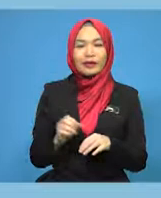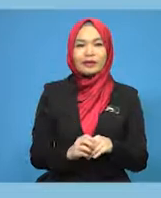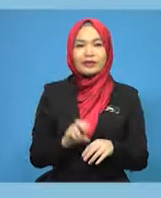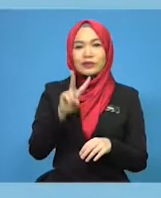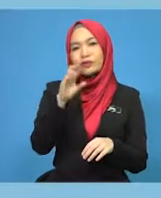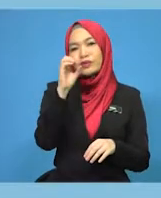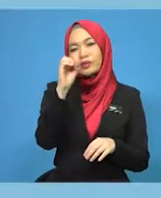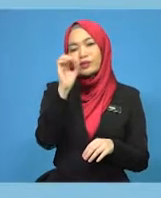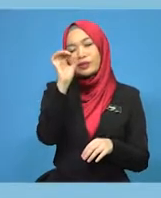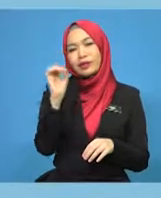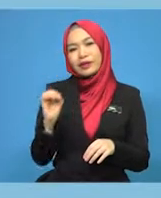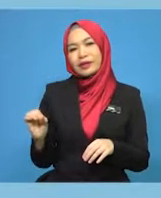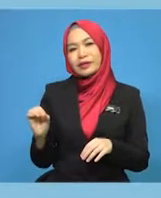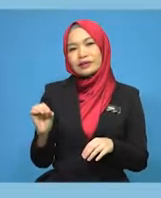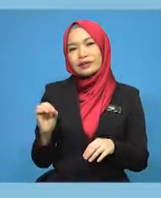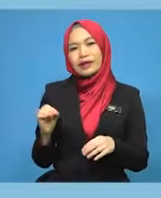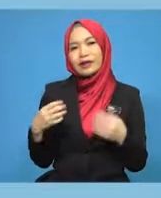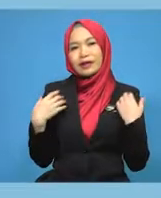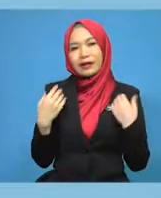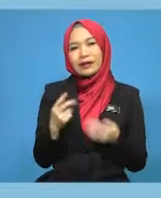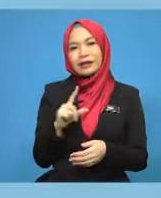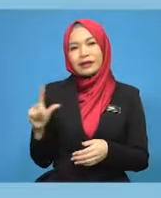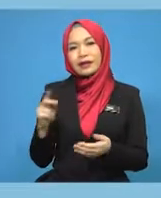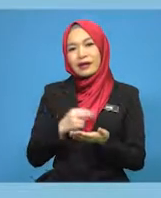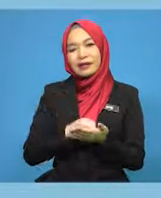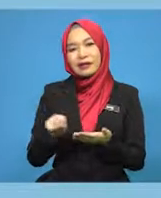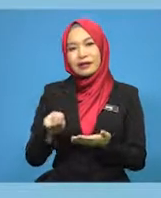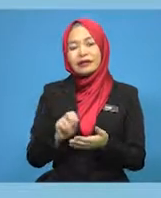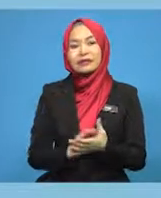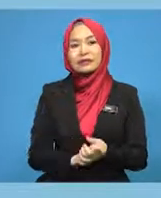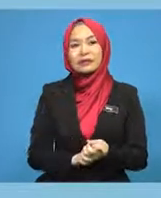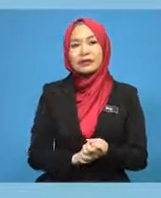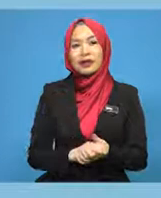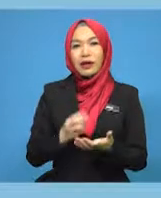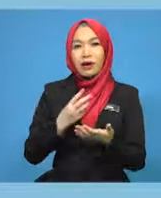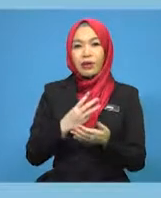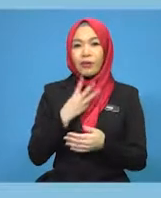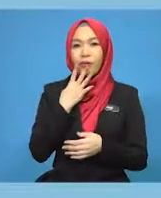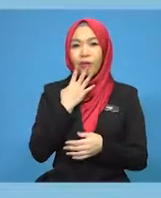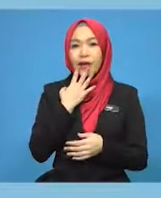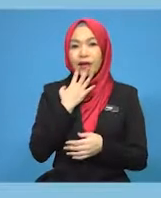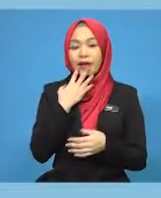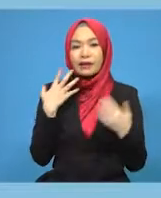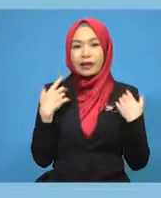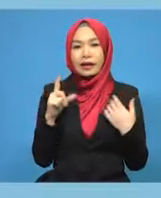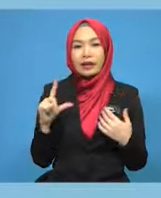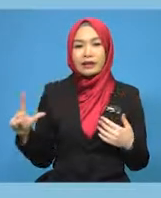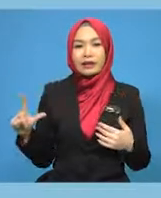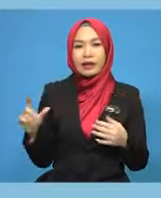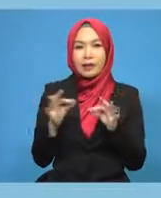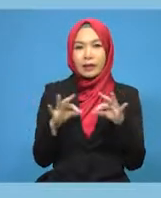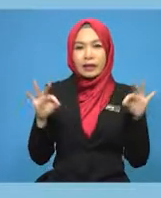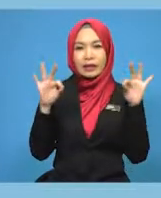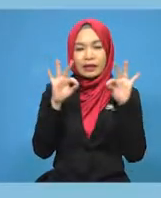20%. Ini membuktikan bahawa warna adalah aspek pertama atau langkah